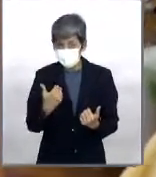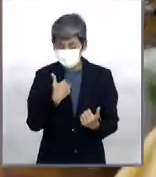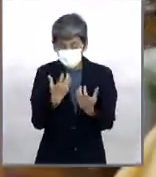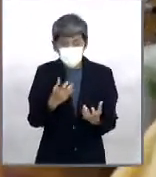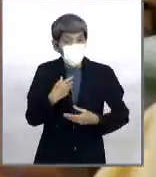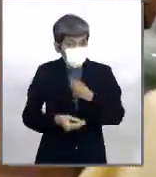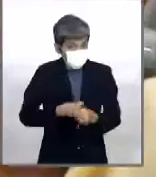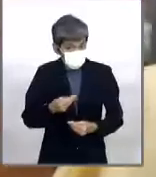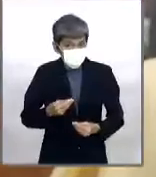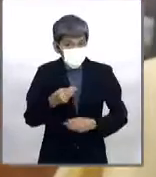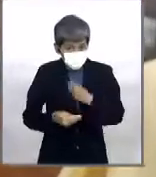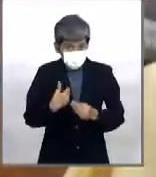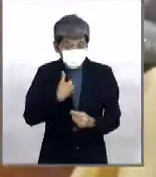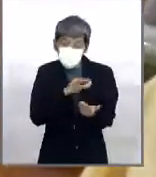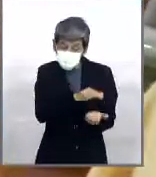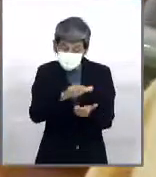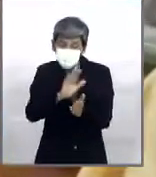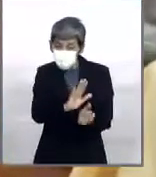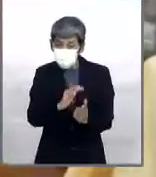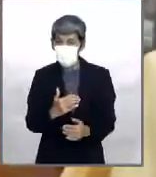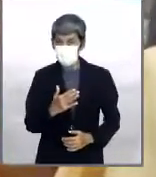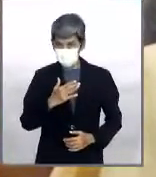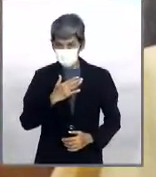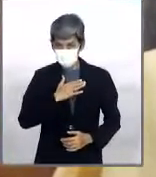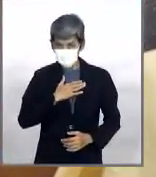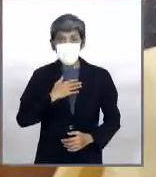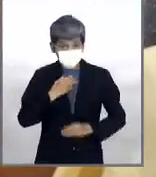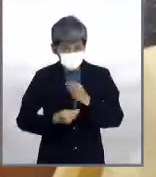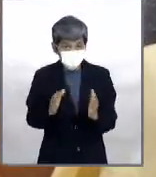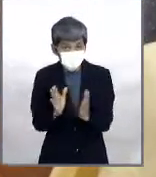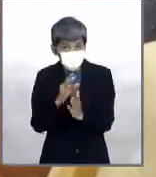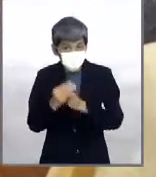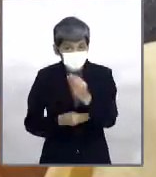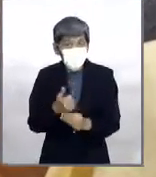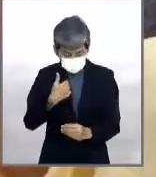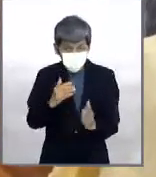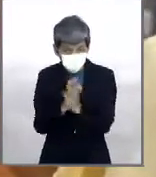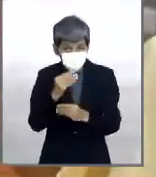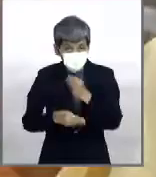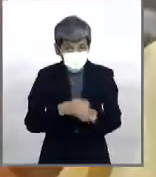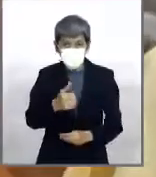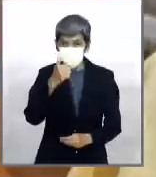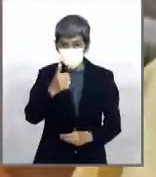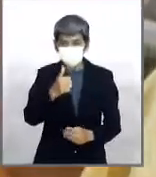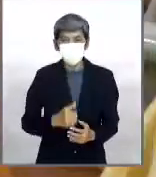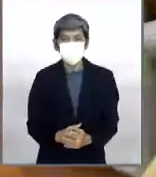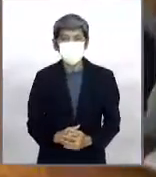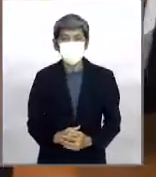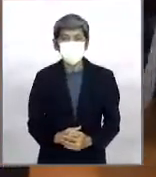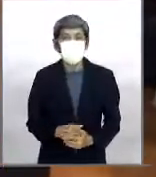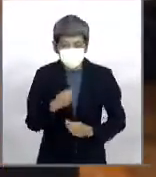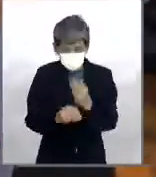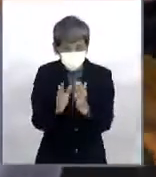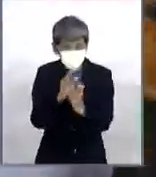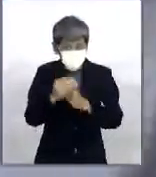พอไปขายใช่ไห ม พ ี่ มีสต็อกใช่ไหมคะ มีสต็อก เดี๋ยววันนี้ขอไปขายของด้วยคน จริงปะเนี่ย จริงค่ะ โอเคไปครับผม เดี๋ยวไป